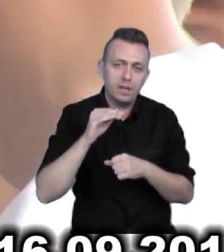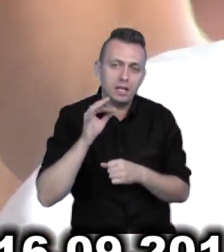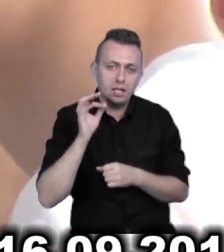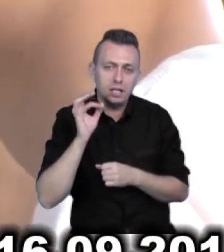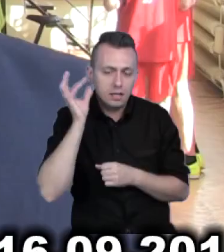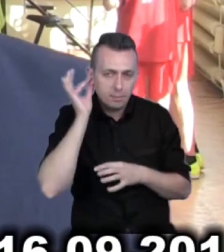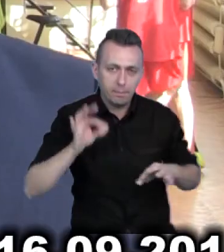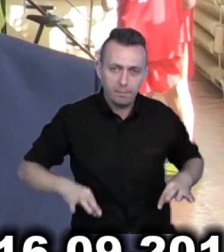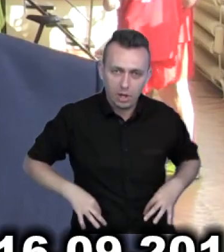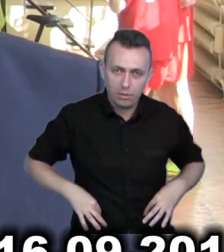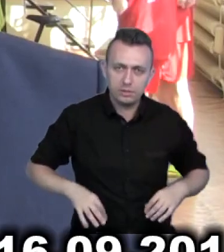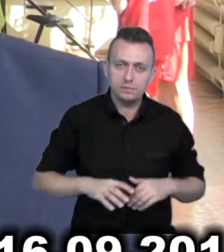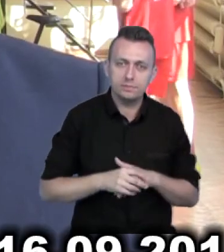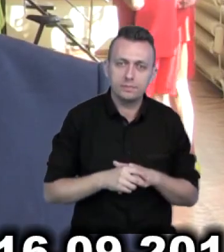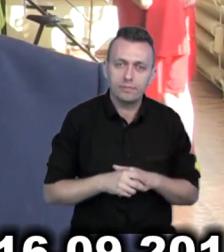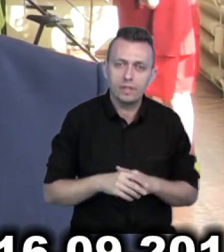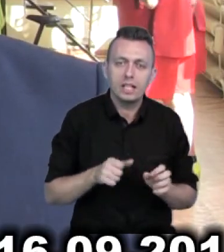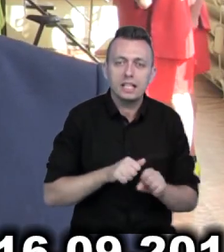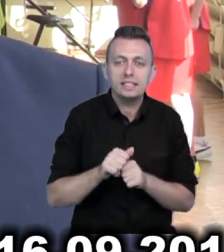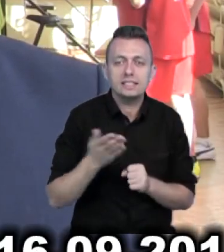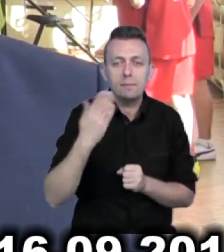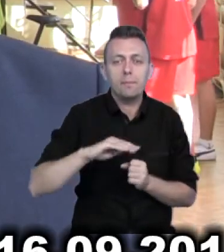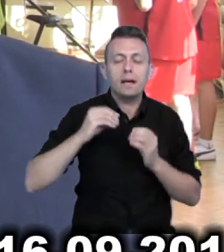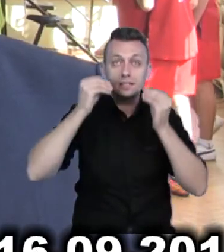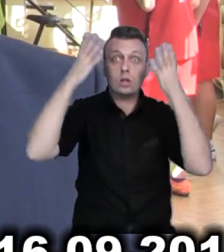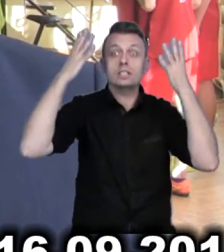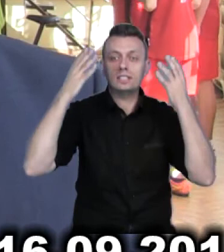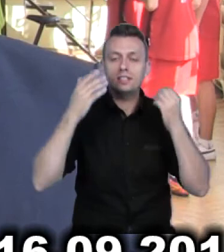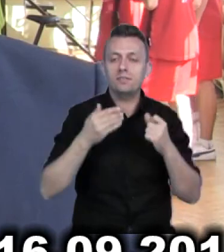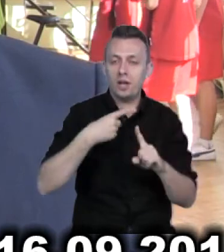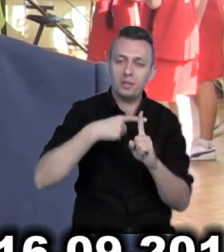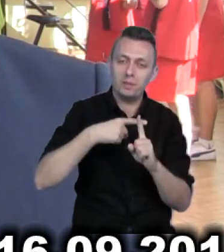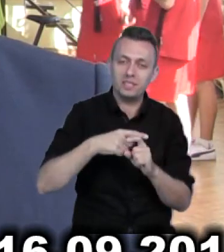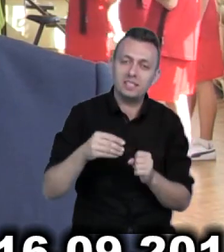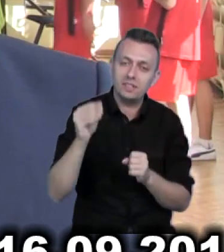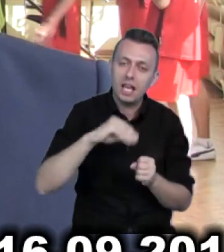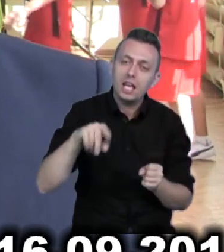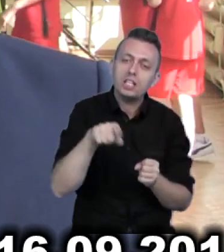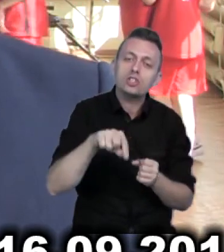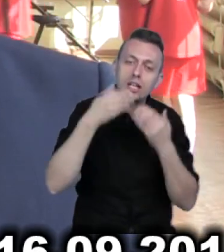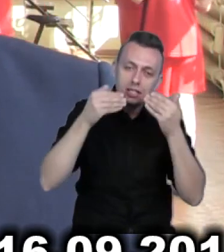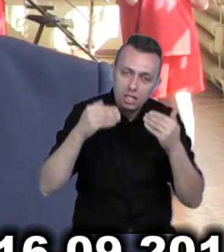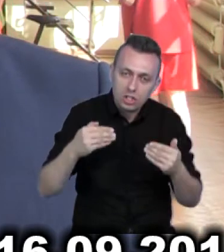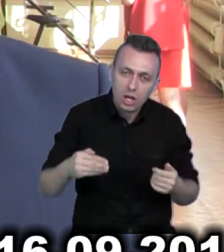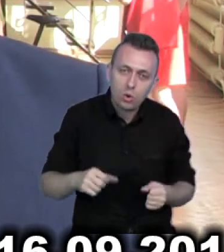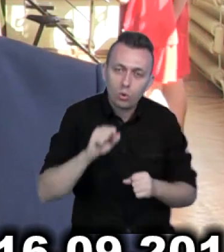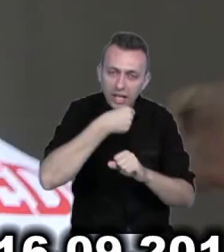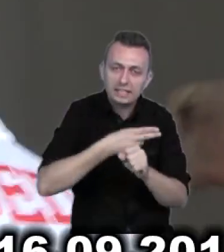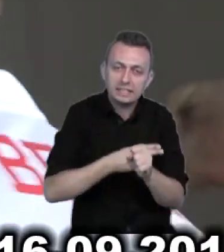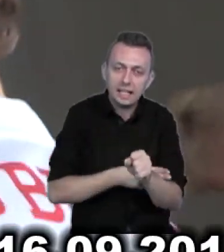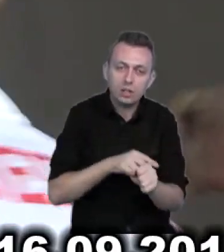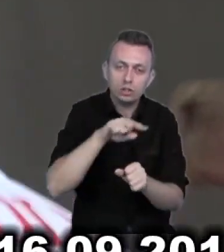Fizycznej, do tego badania profilaktyczne, to jestem zdumiony pozytywnie i tu z tego miejsca jeszcze raz dziękuję panu staroście za podjęcie słusznej